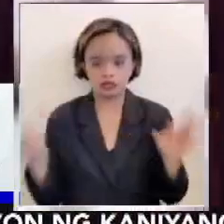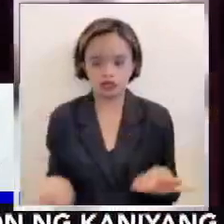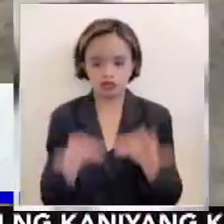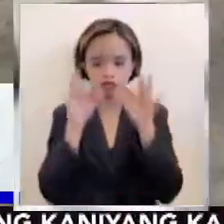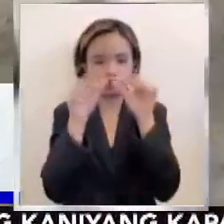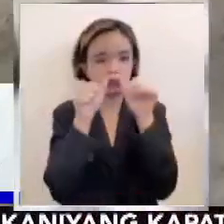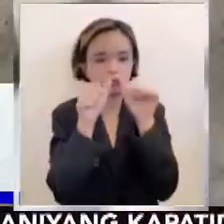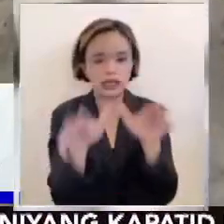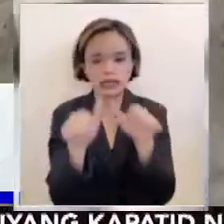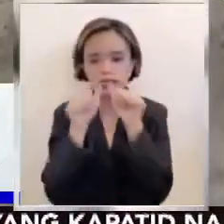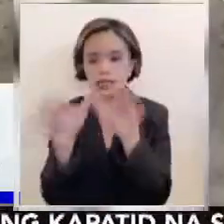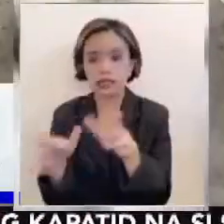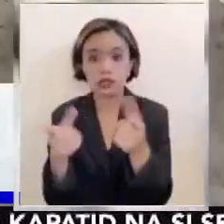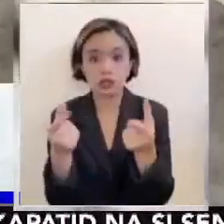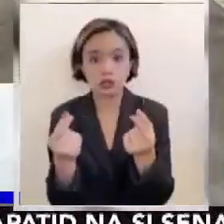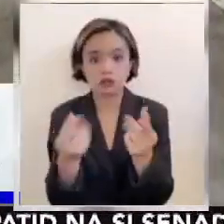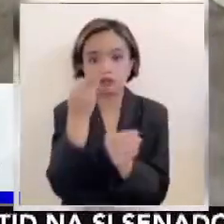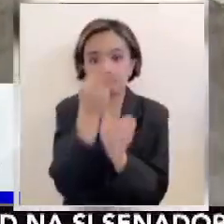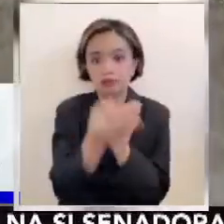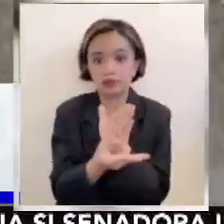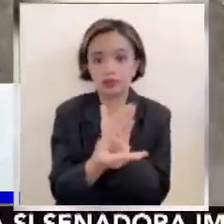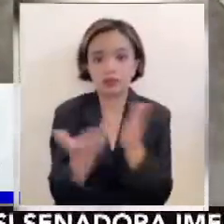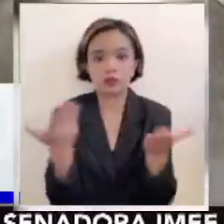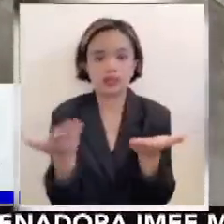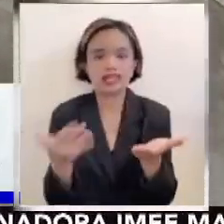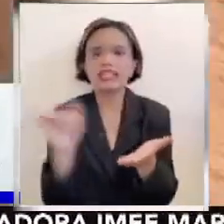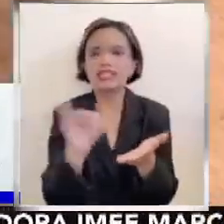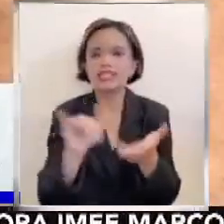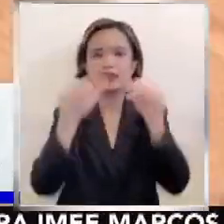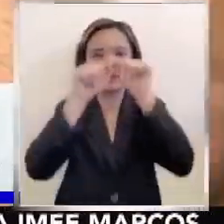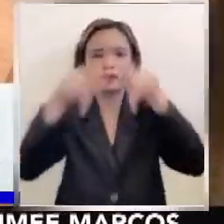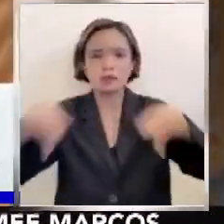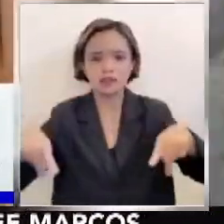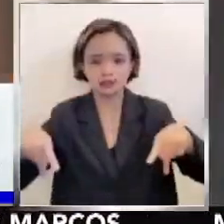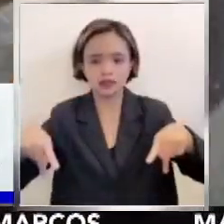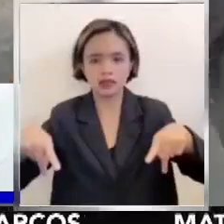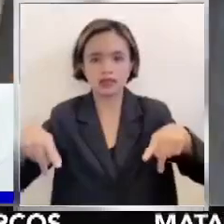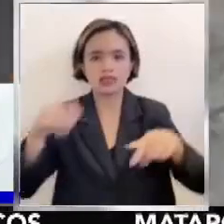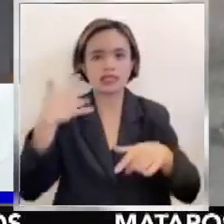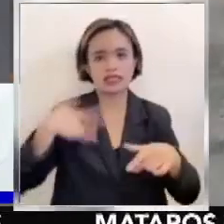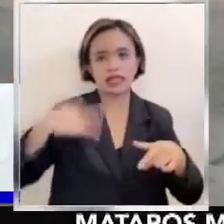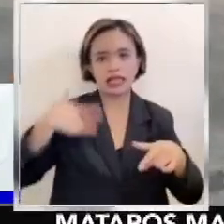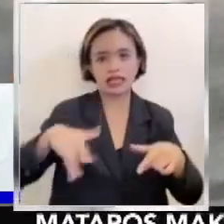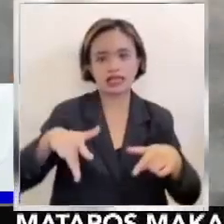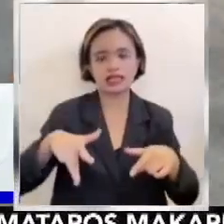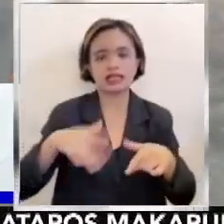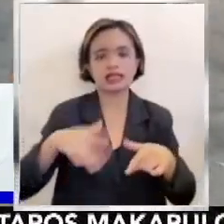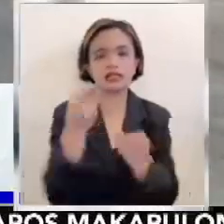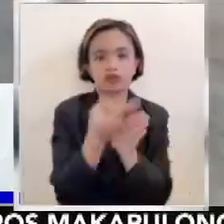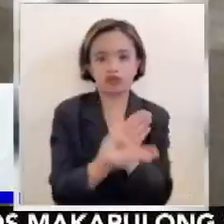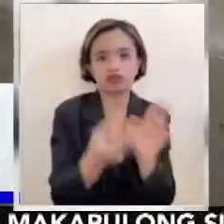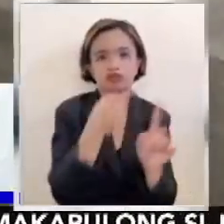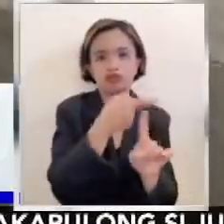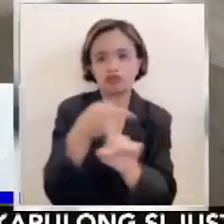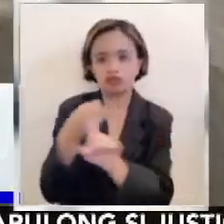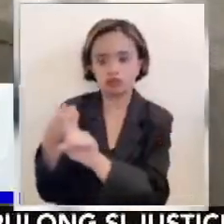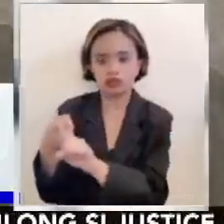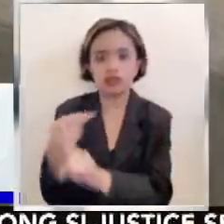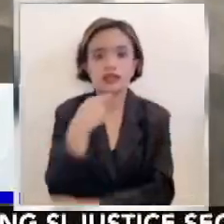inilagak sila sa apartment type na mga libingan sa NBP Cemetery. Ayon sa Bureau of